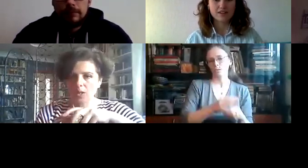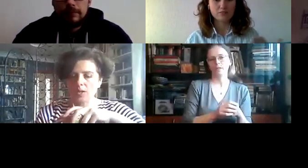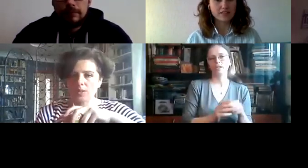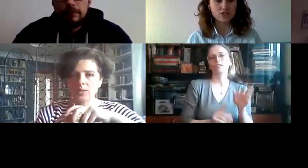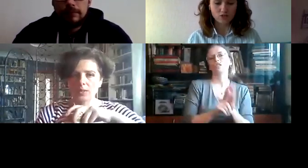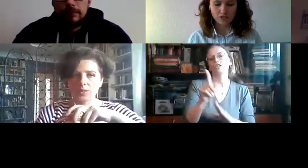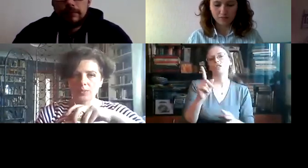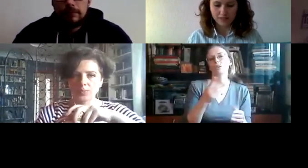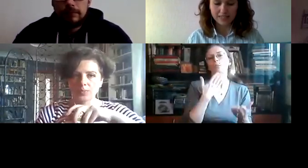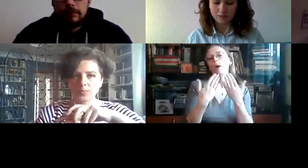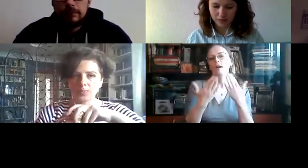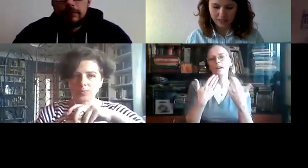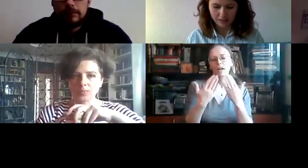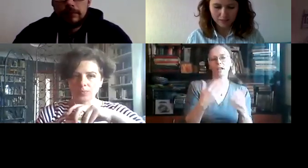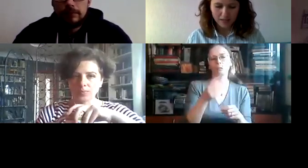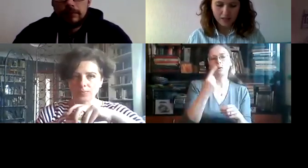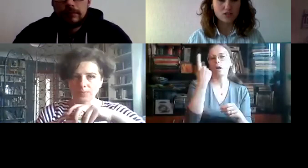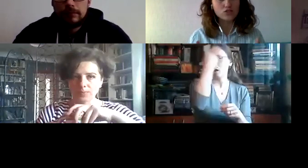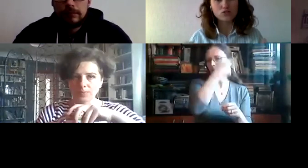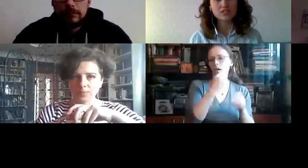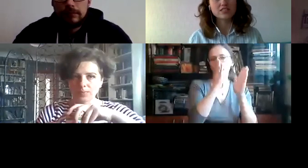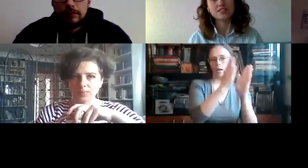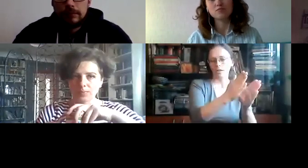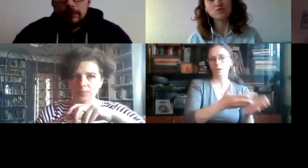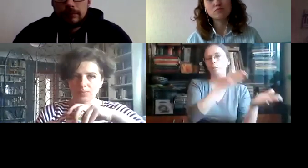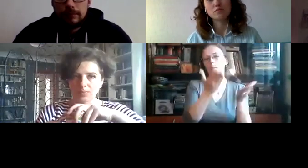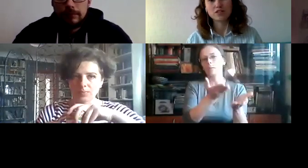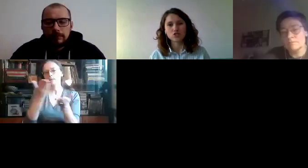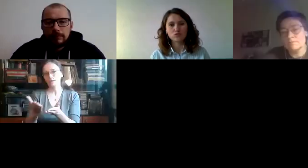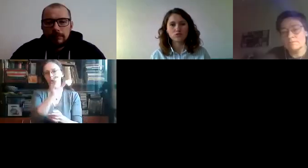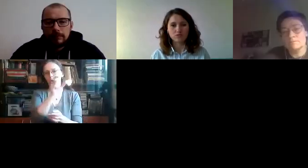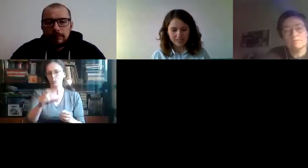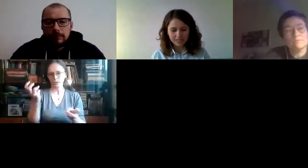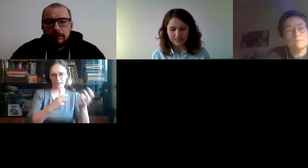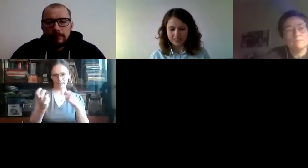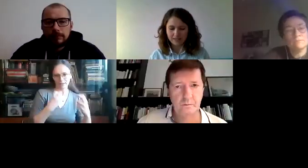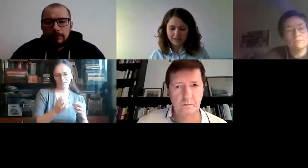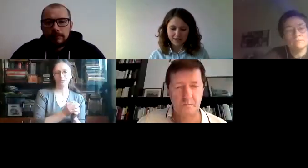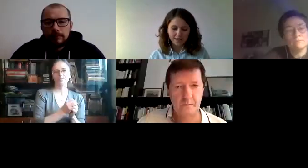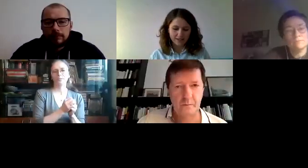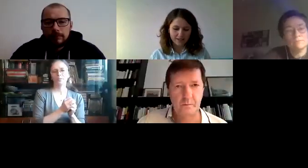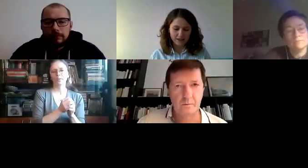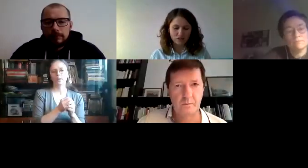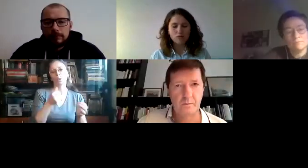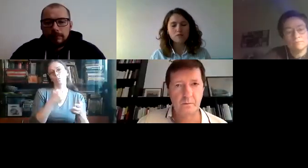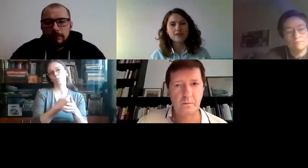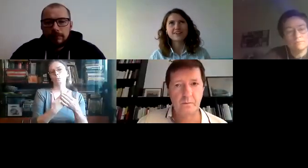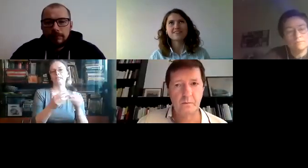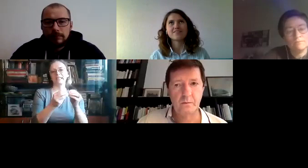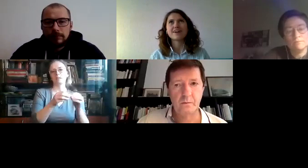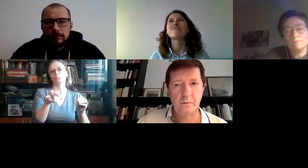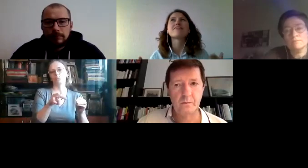слово приглашенным экспертам. До 10 минут попрошу высказаться о